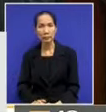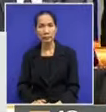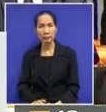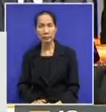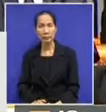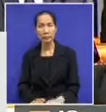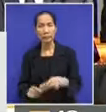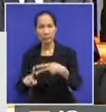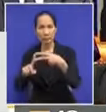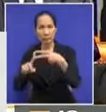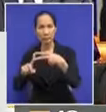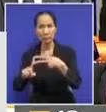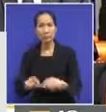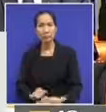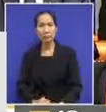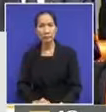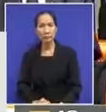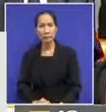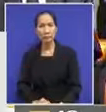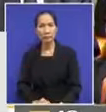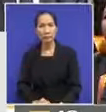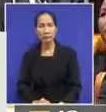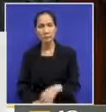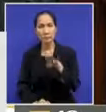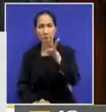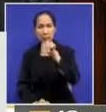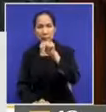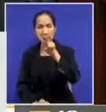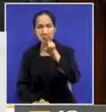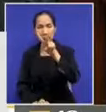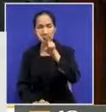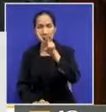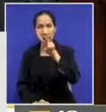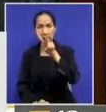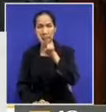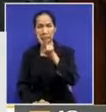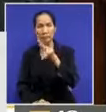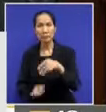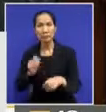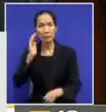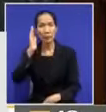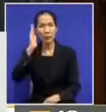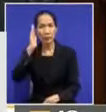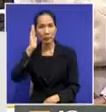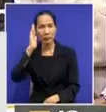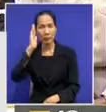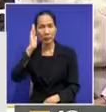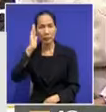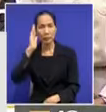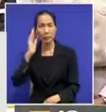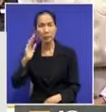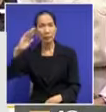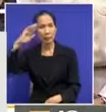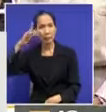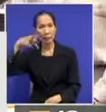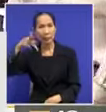์คุณธนาธรจึงรุ่งเรืองกิจครับ 42นายเกียรติสิทธีอมร พลเอกประยุ